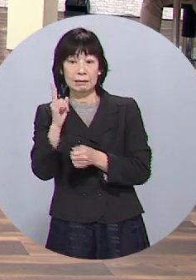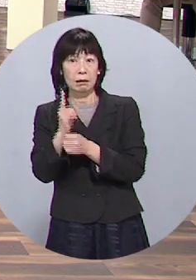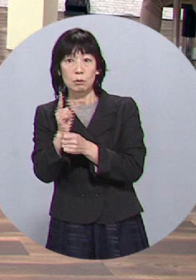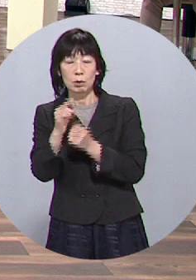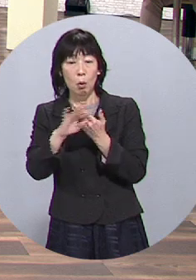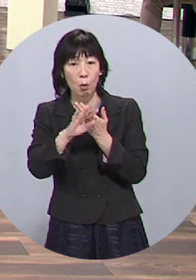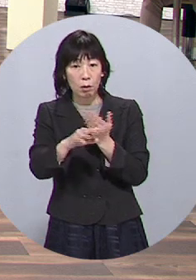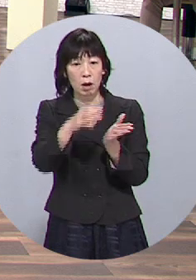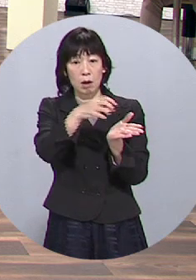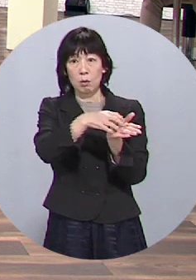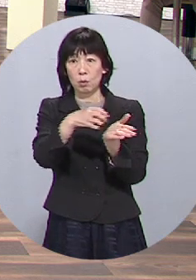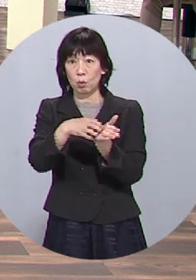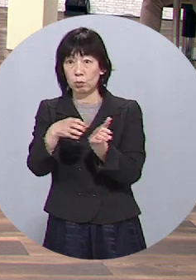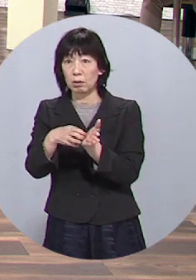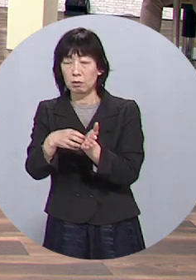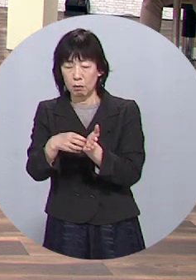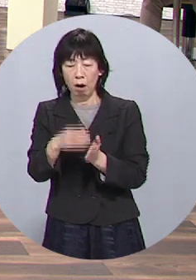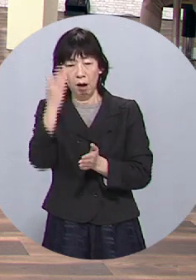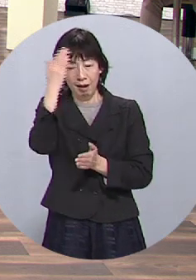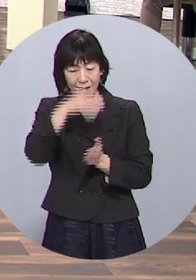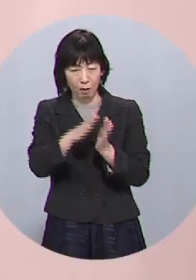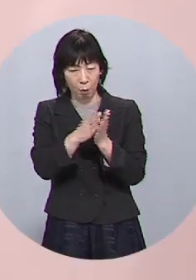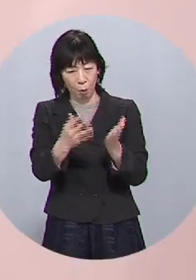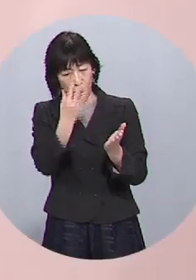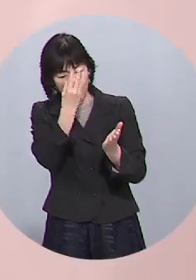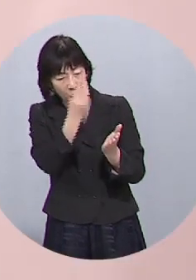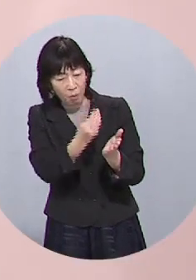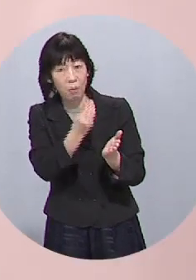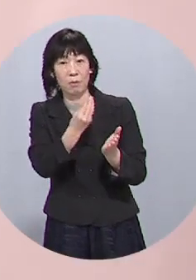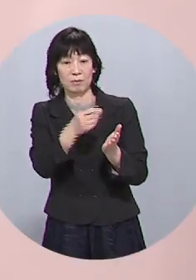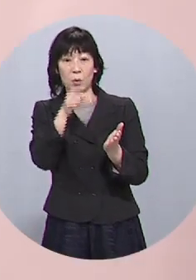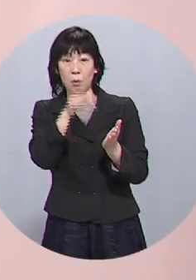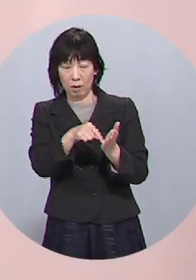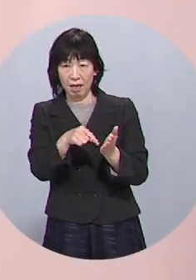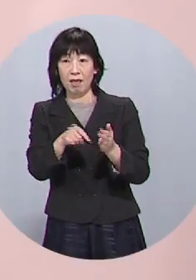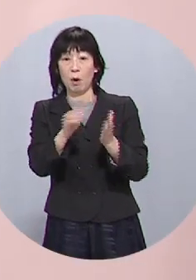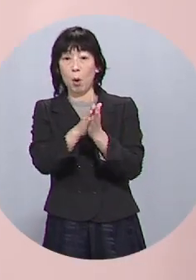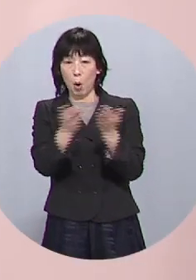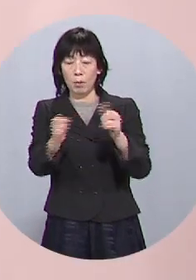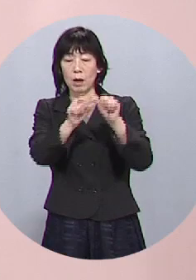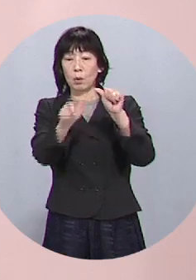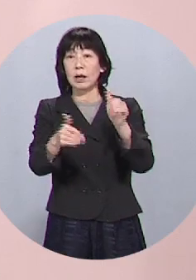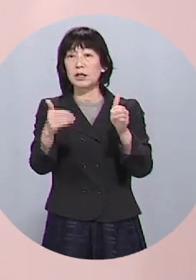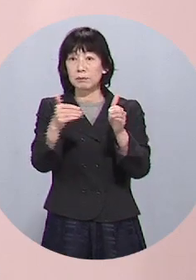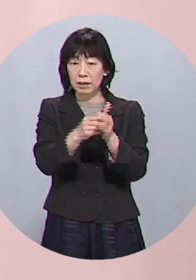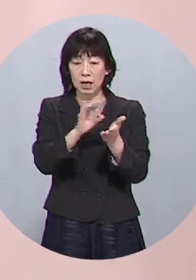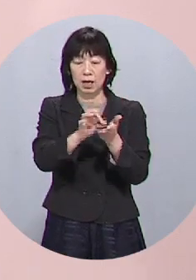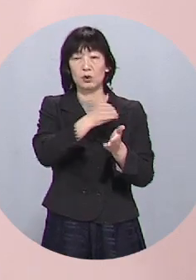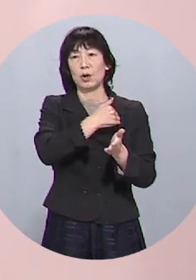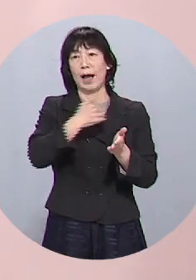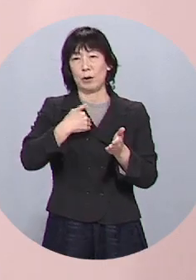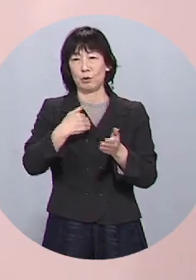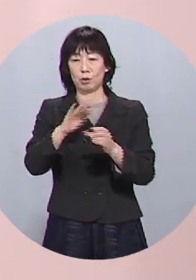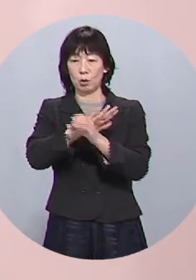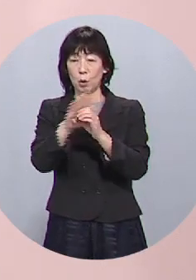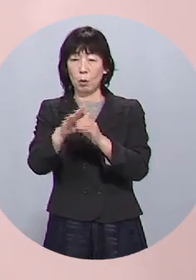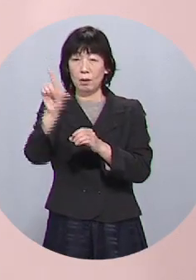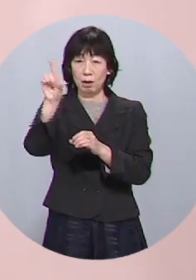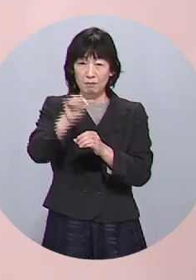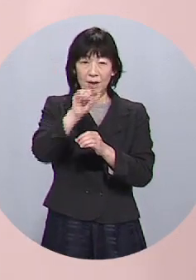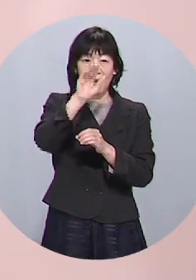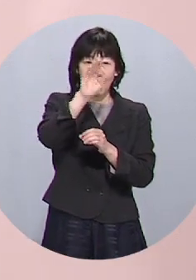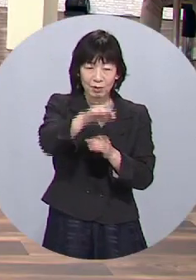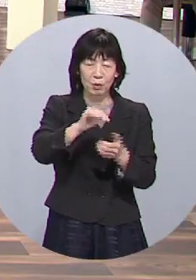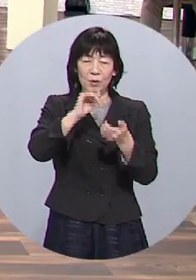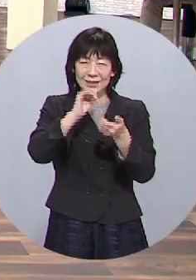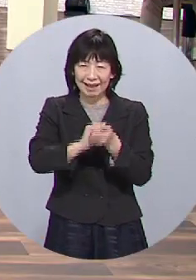なんです、 ね、どこも気になる、 気になりますよね、あの5月まで使えるということなのでコロナが落ち着いてから皆さんじっくり使っていただきたいと思います